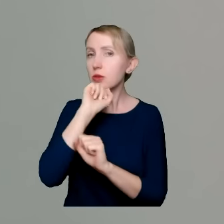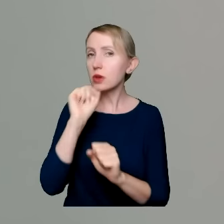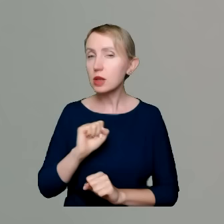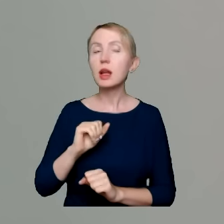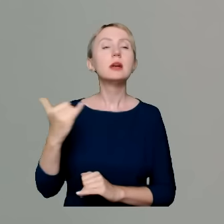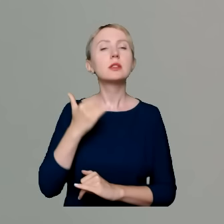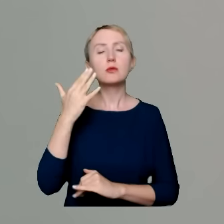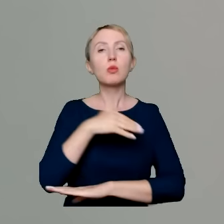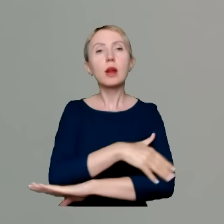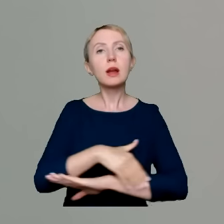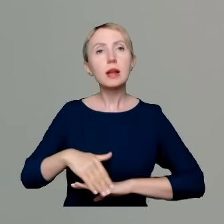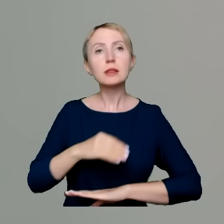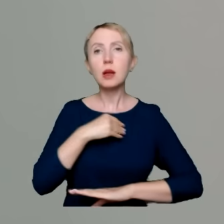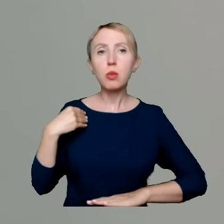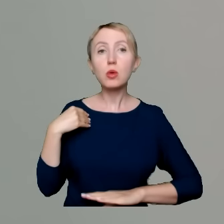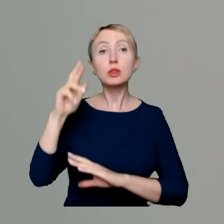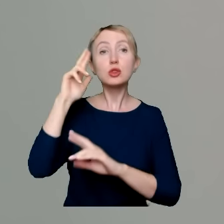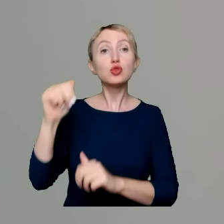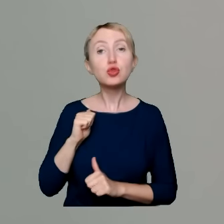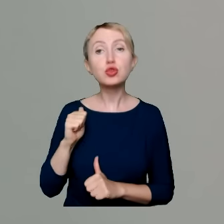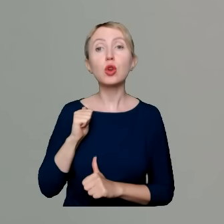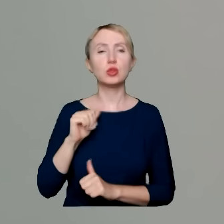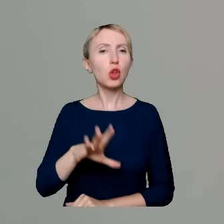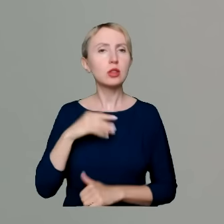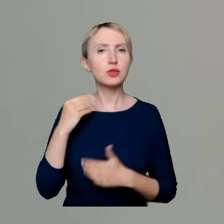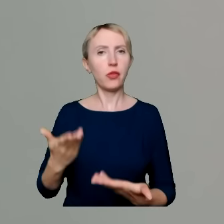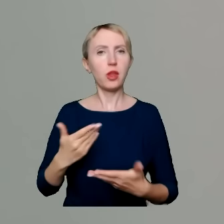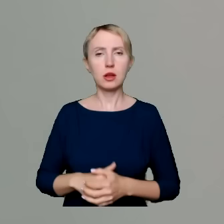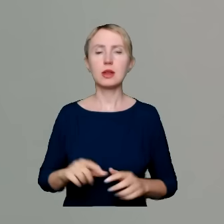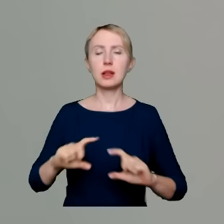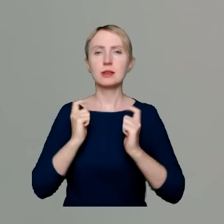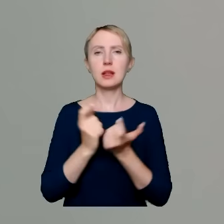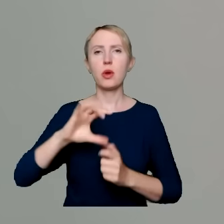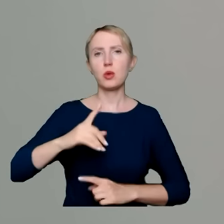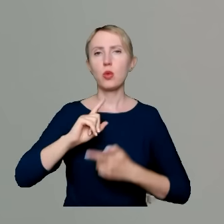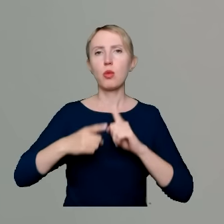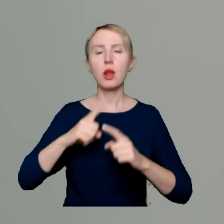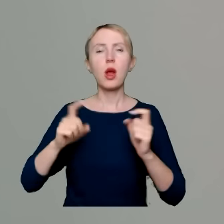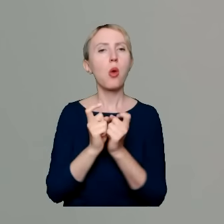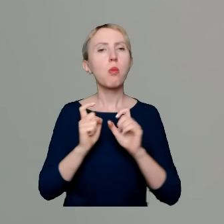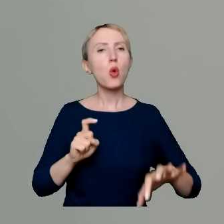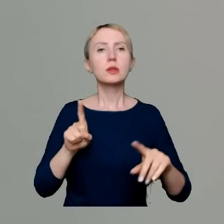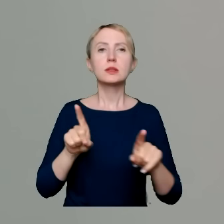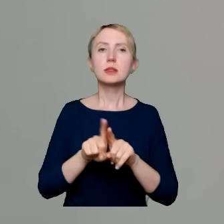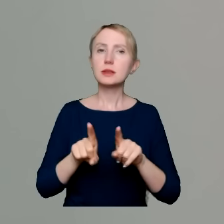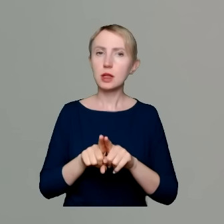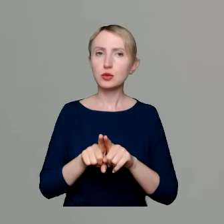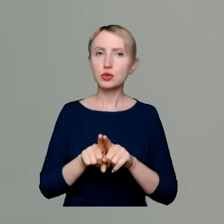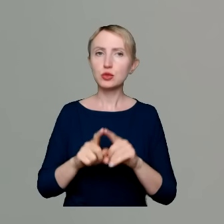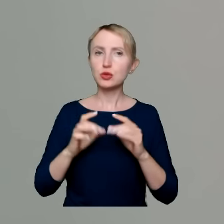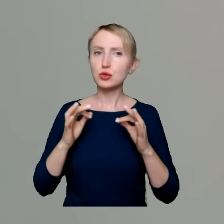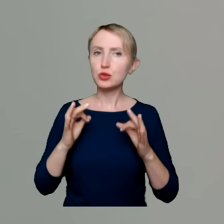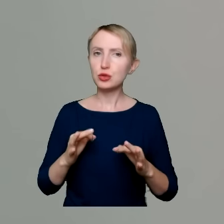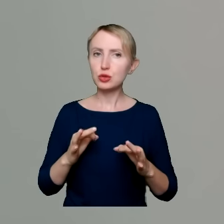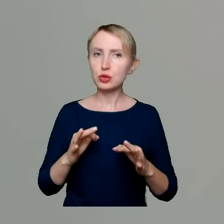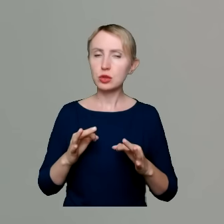świętością. I to powinny być wspólny mianownik dla całej klasy politycznej, zarówno opozycji, jak i dzisiejszej